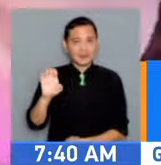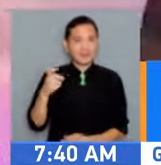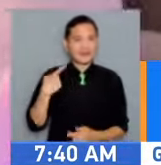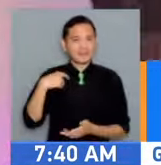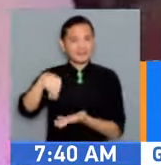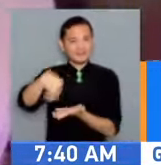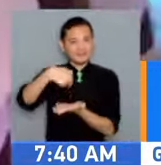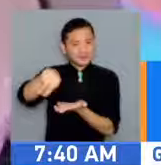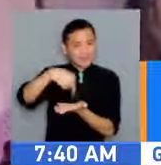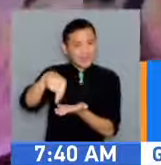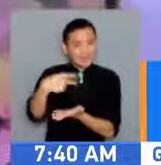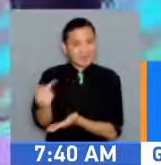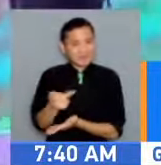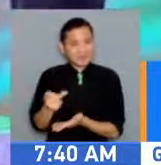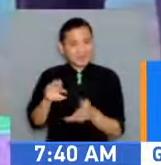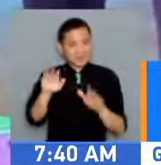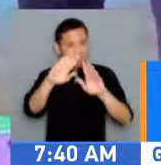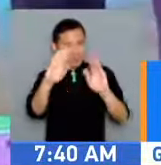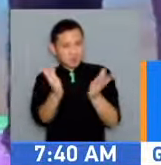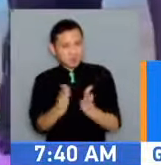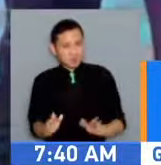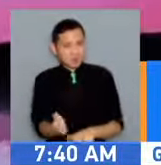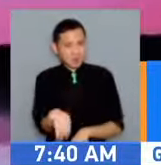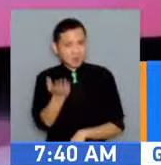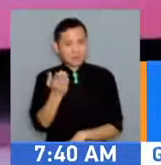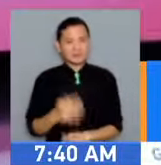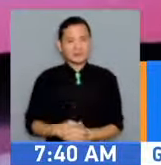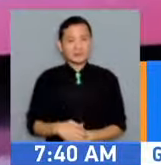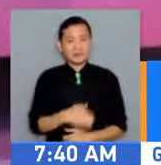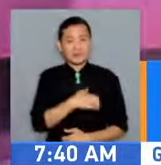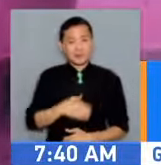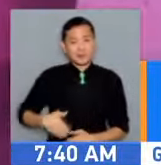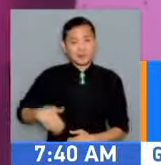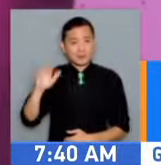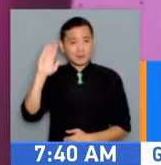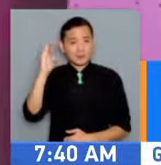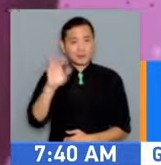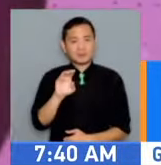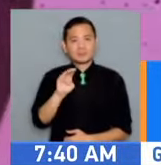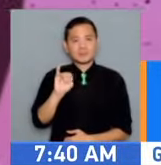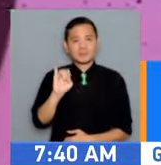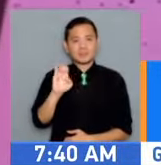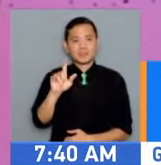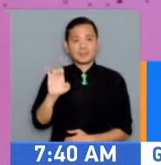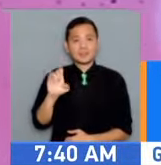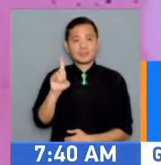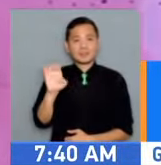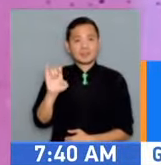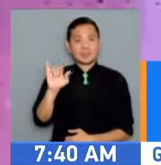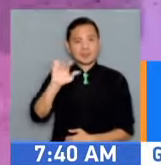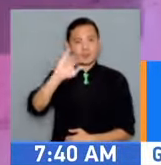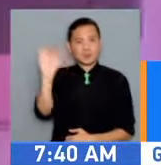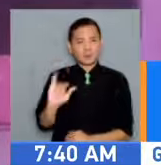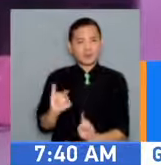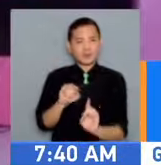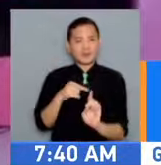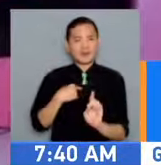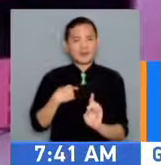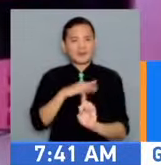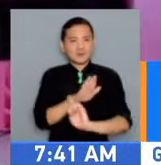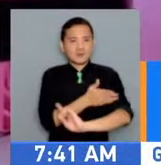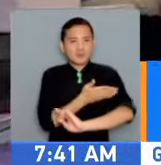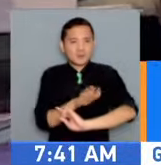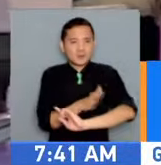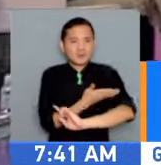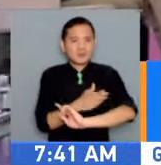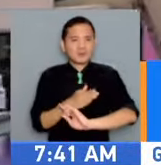Sex Bomb. Si Miss Universe Philippines 2023 Michelle D naman ang searcher sa Especially For You segment. Isa sa searchee